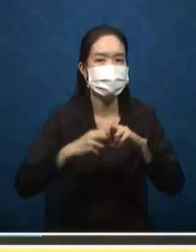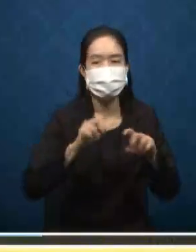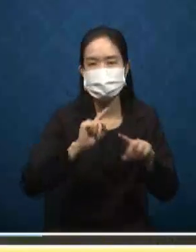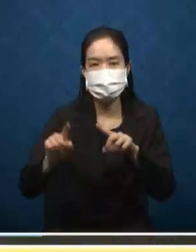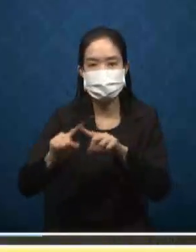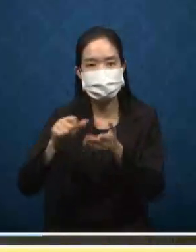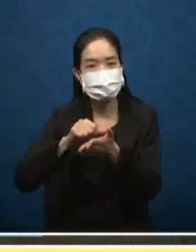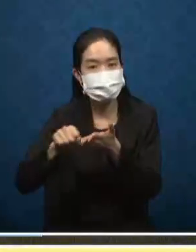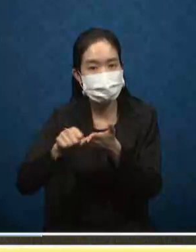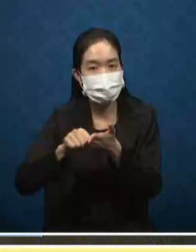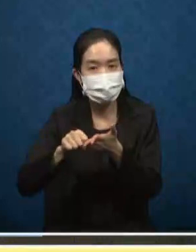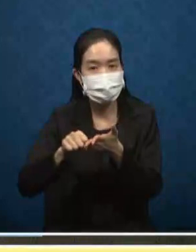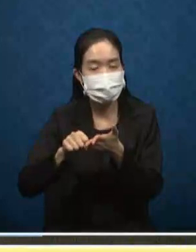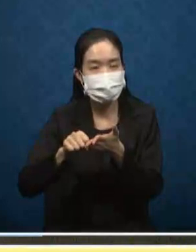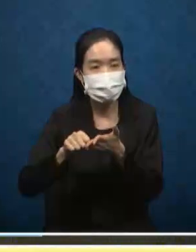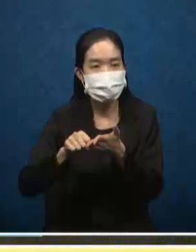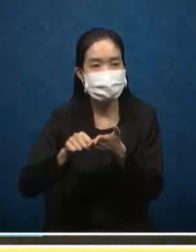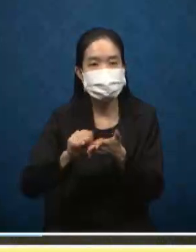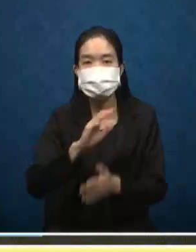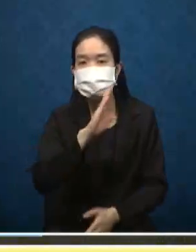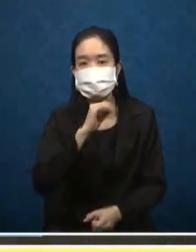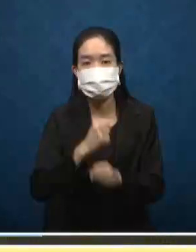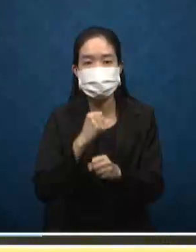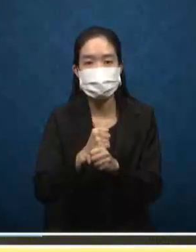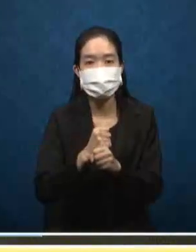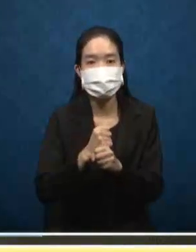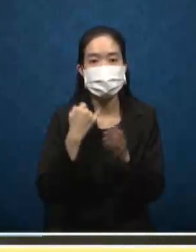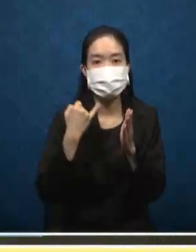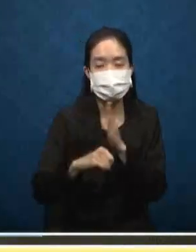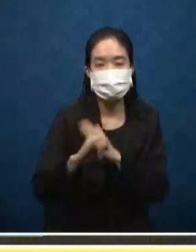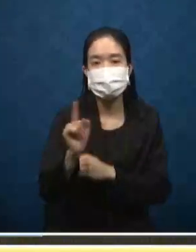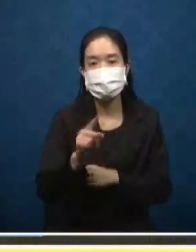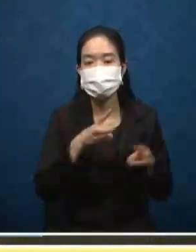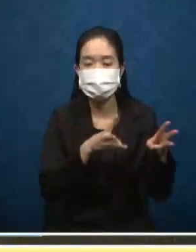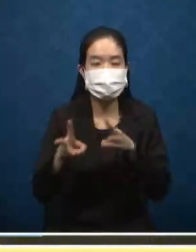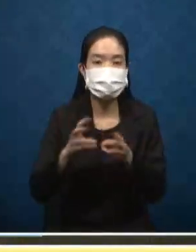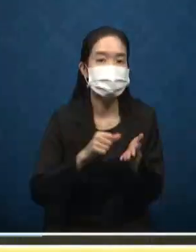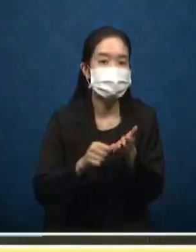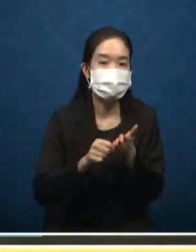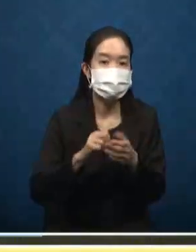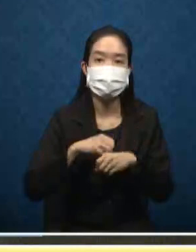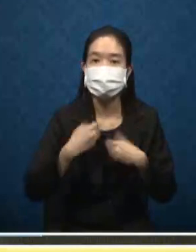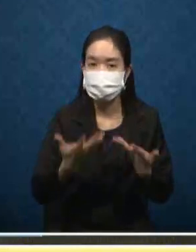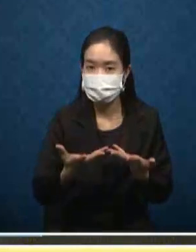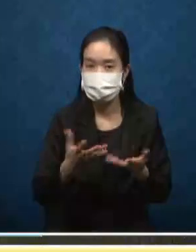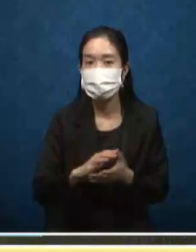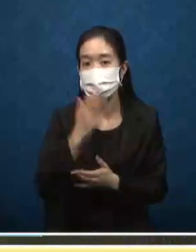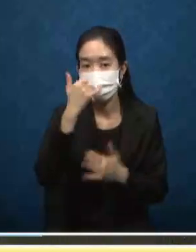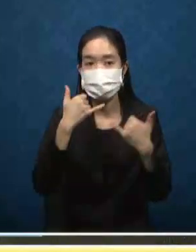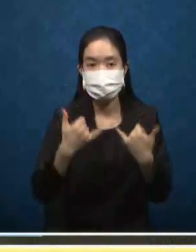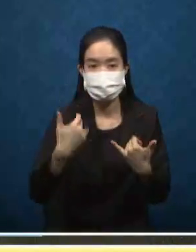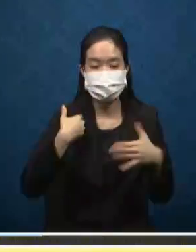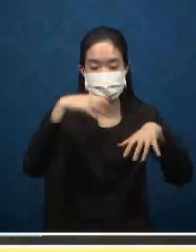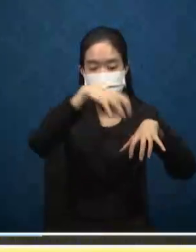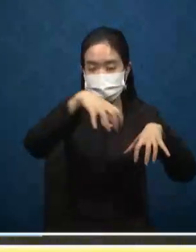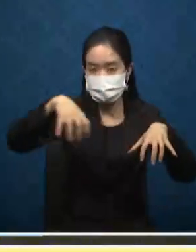ร้ายในระบบการปฏิบัติหน้าที่ของอกสที่มีบางเขตพื้นที่ผมขอย้ำ